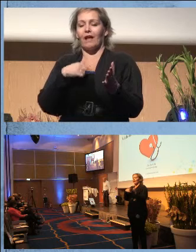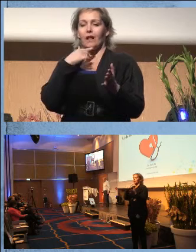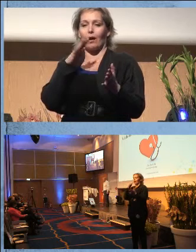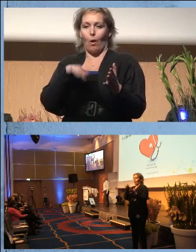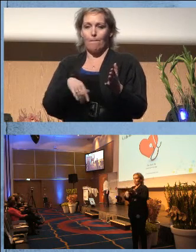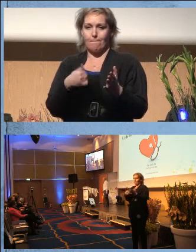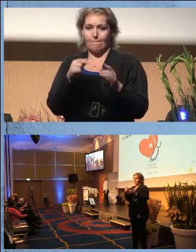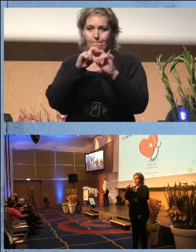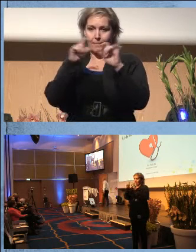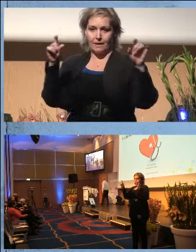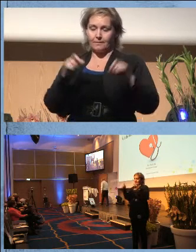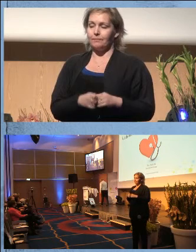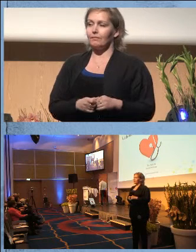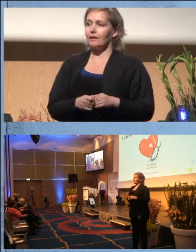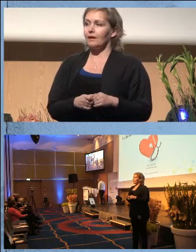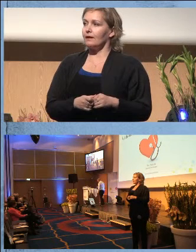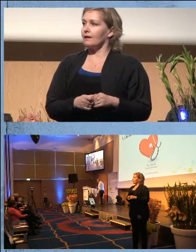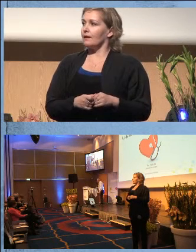om.